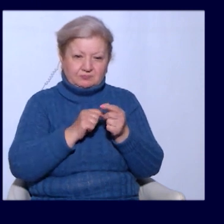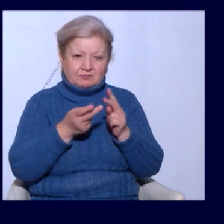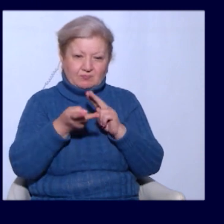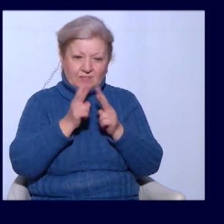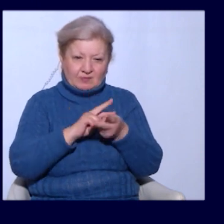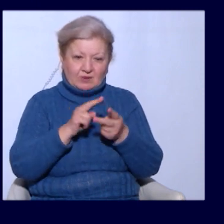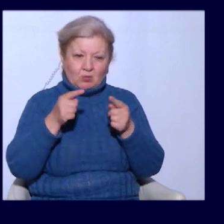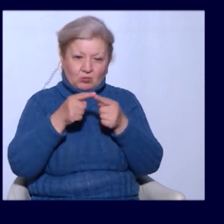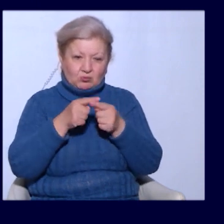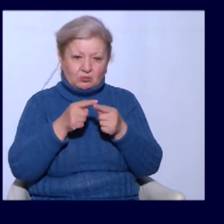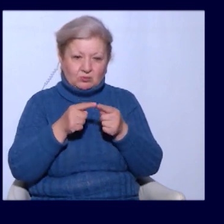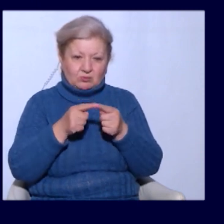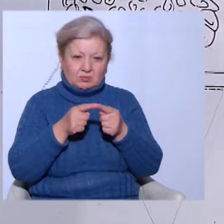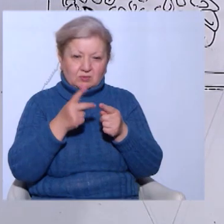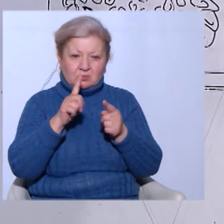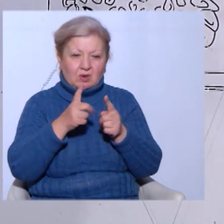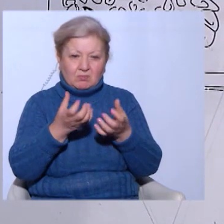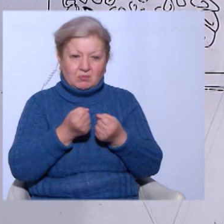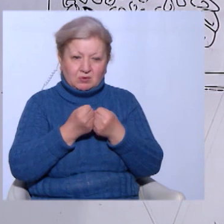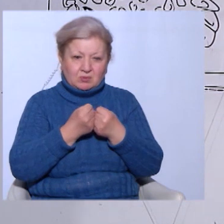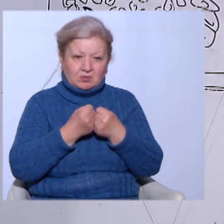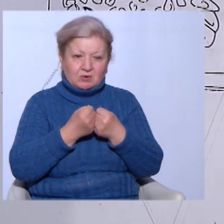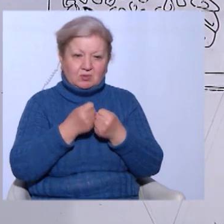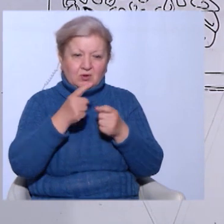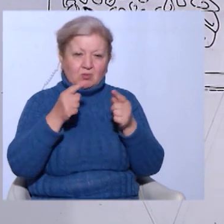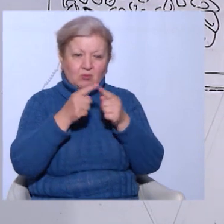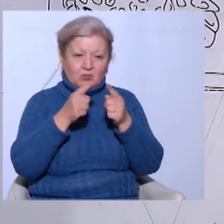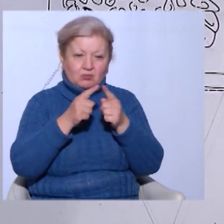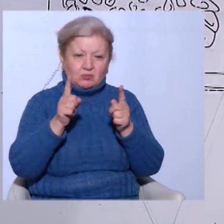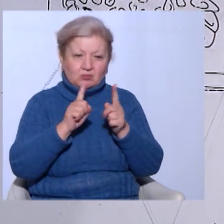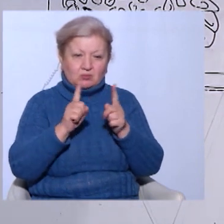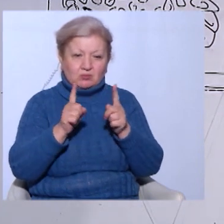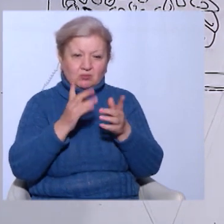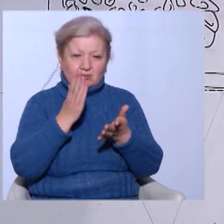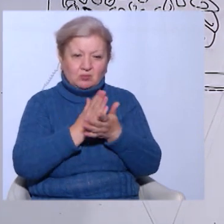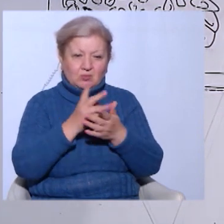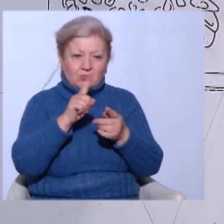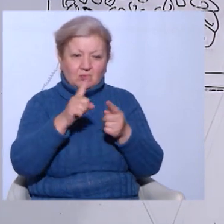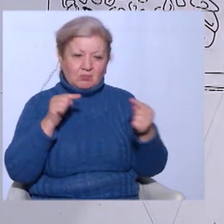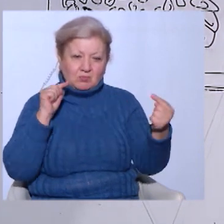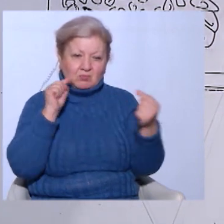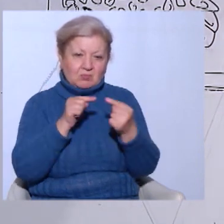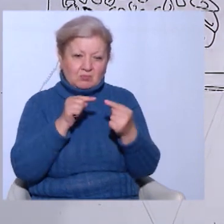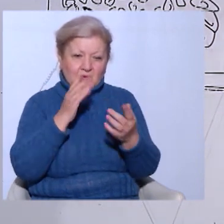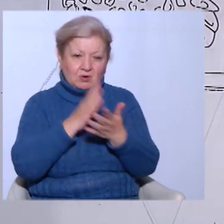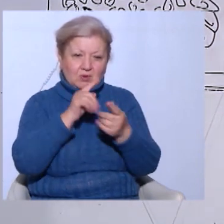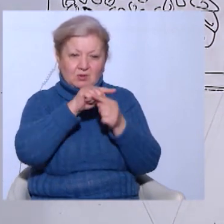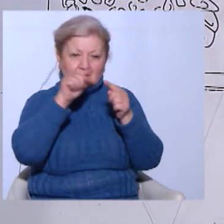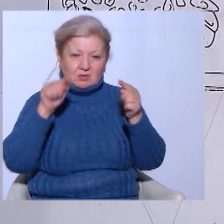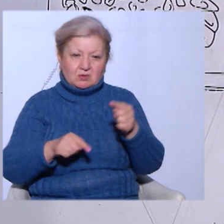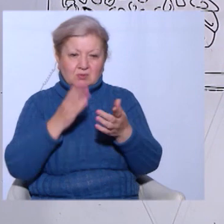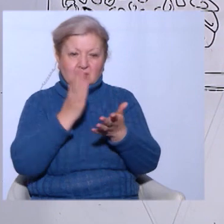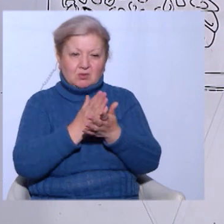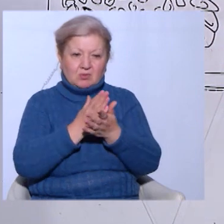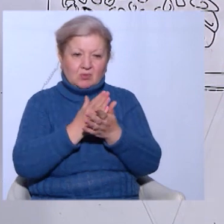შევცვალოთ ახლა კუთხე. ახლა რა მივიღეთ? კუთხე, რომლის მოპირდაპირე რკალის სიგრძე არის